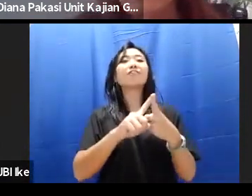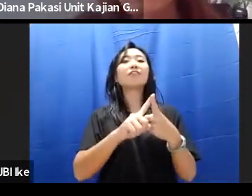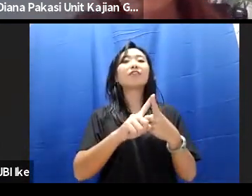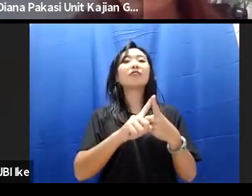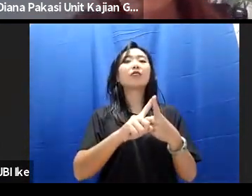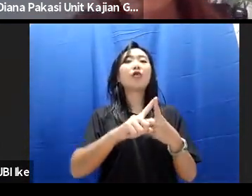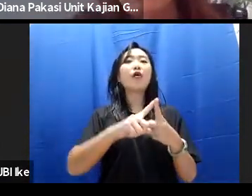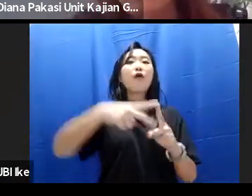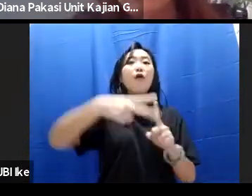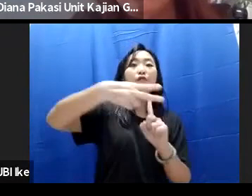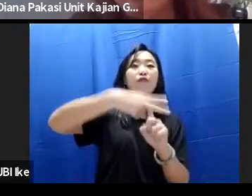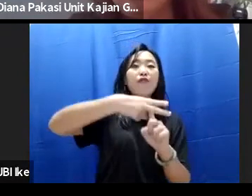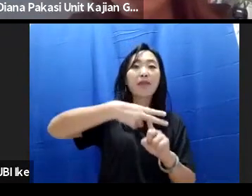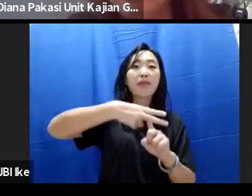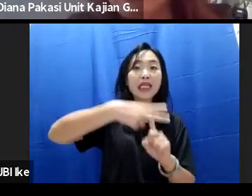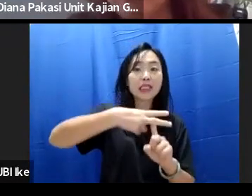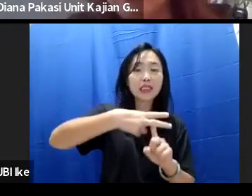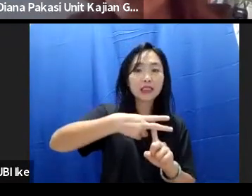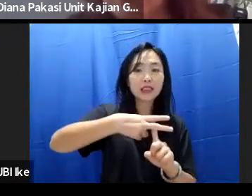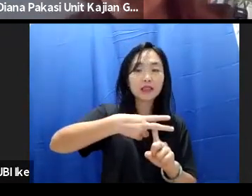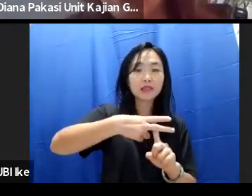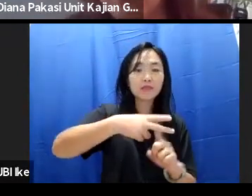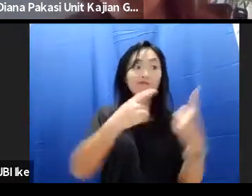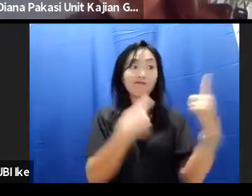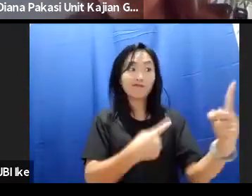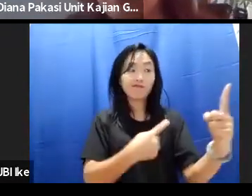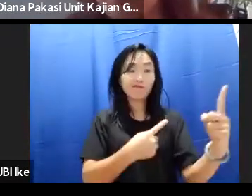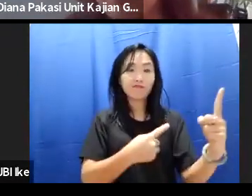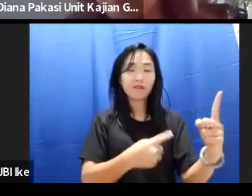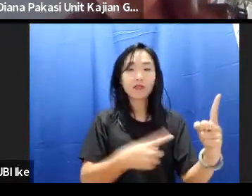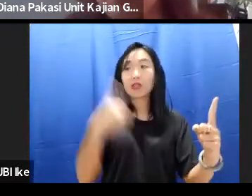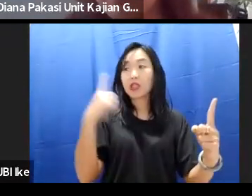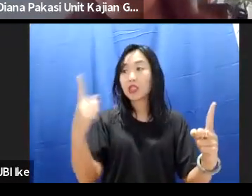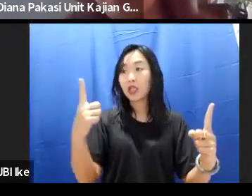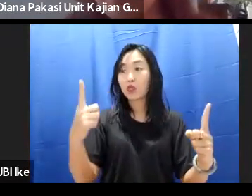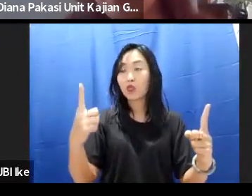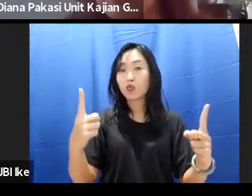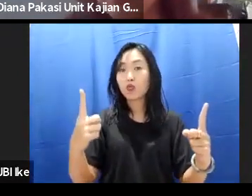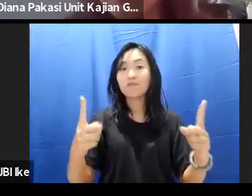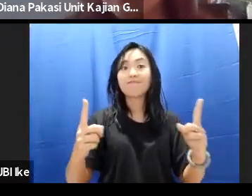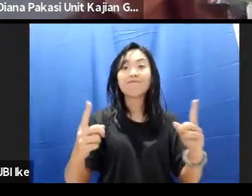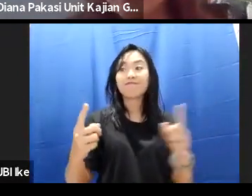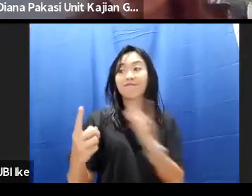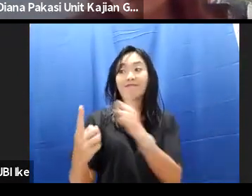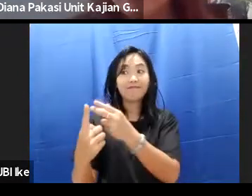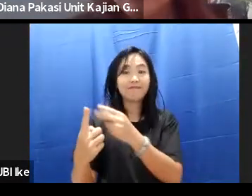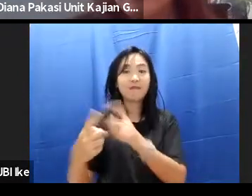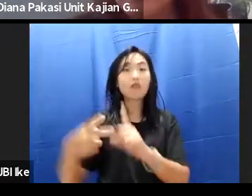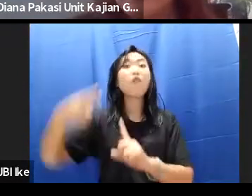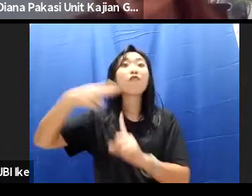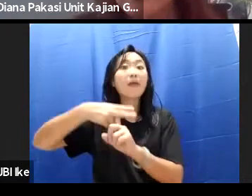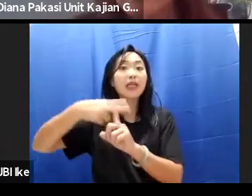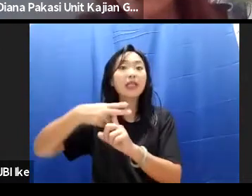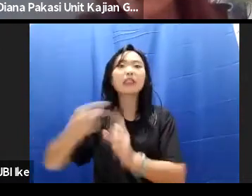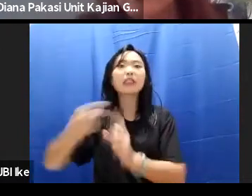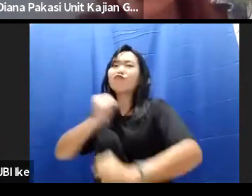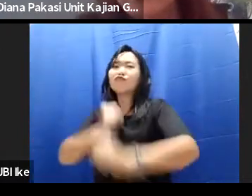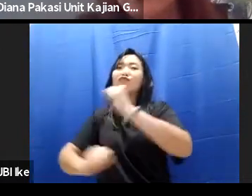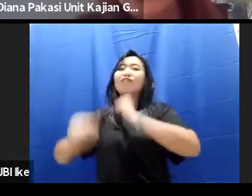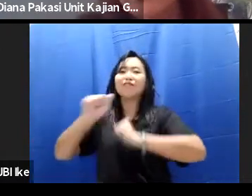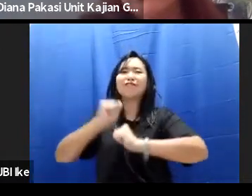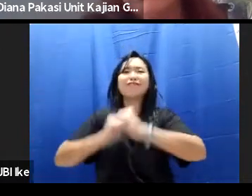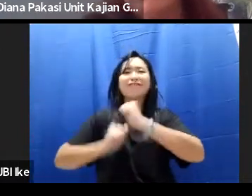Jadi kita tidak mendikotomikan antara feminist activists dengan feminist scholars gitu ya, karena